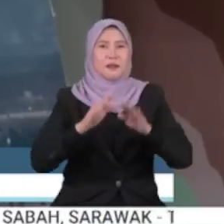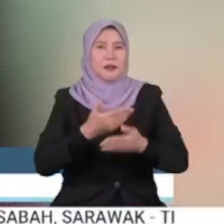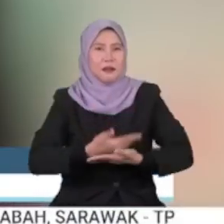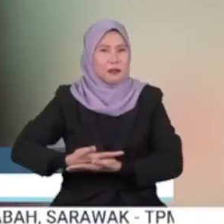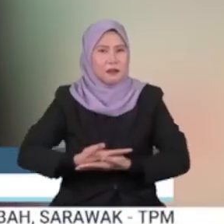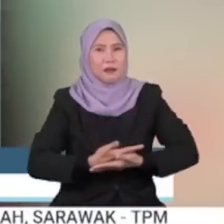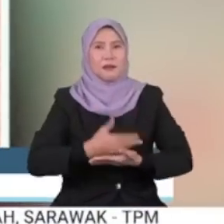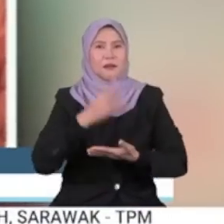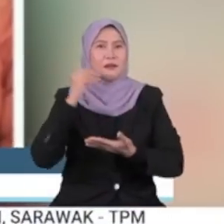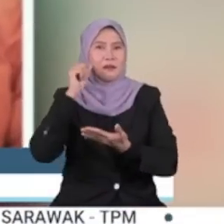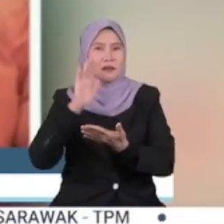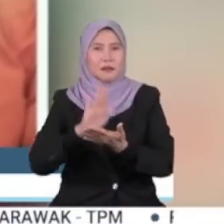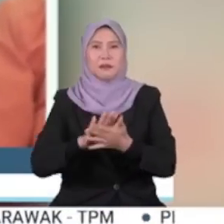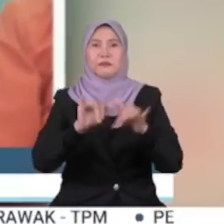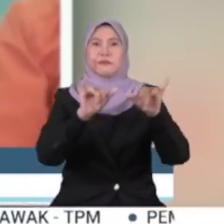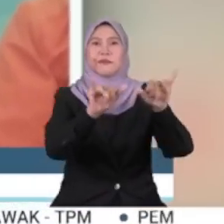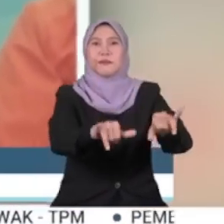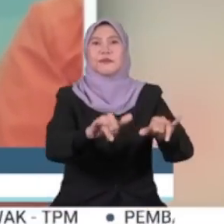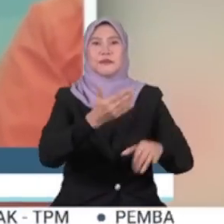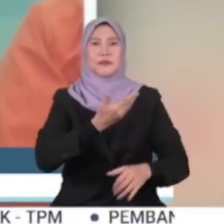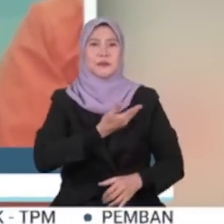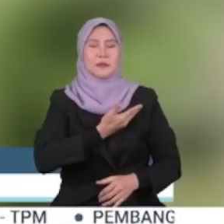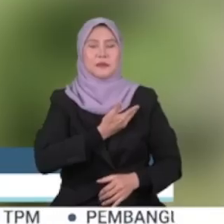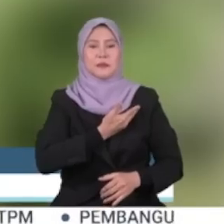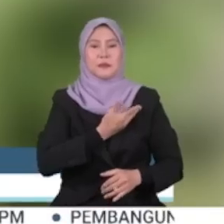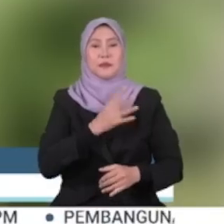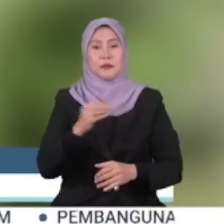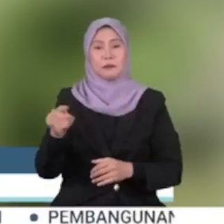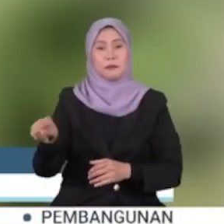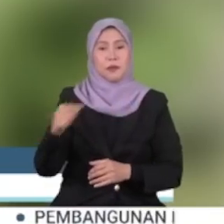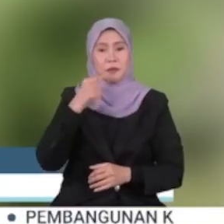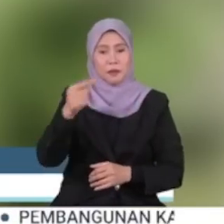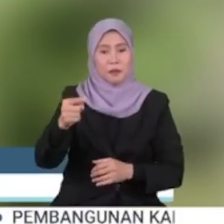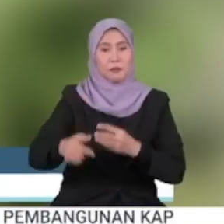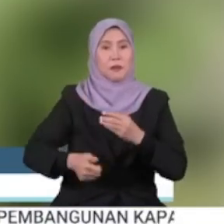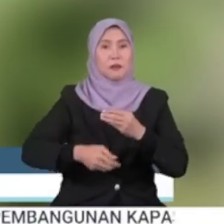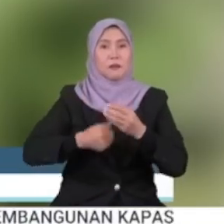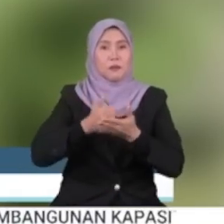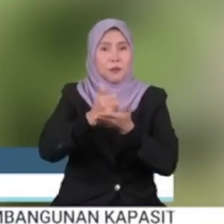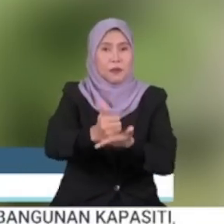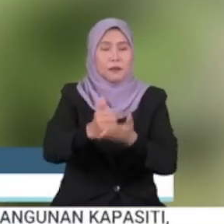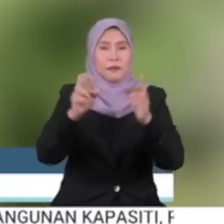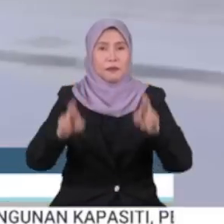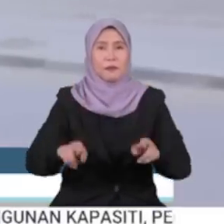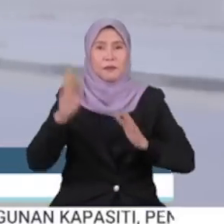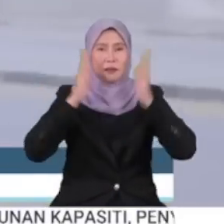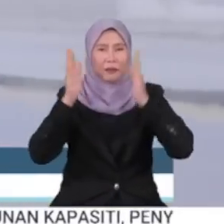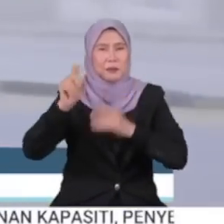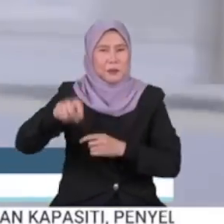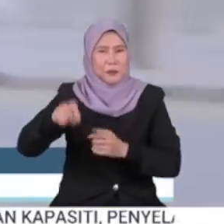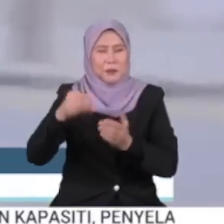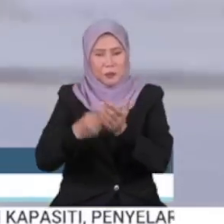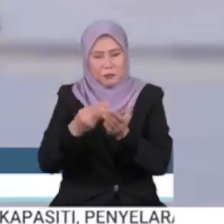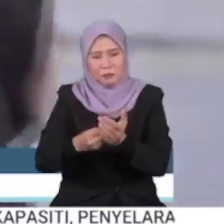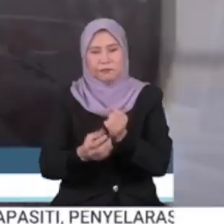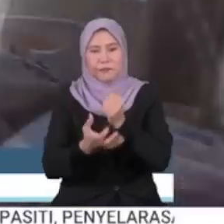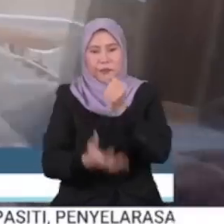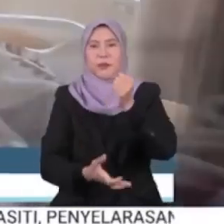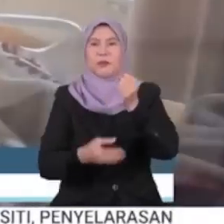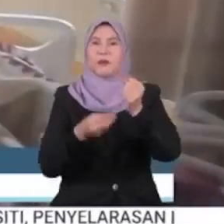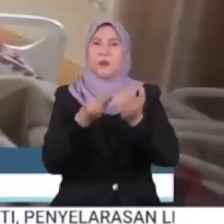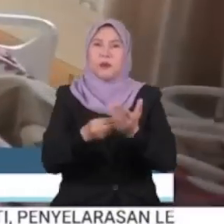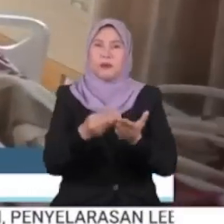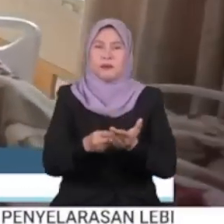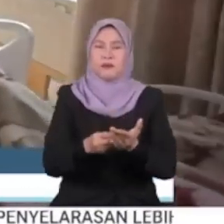dan isterinya yang kini berada di Gaza. Tambahnya, bantuan rakyat Malaysia sangat diperlukan terutama dari segi